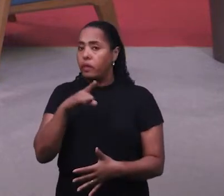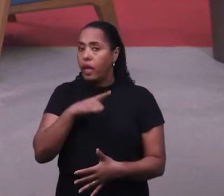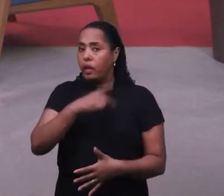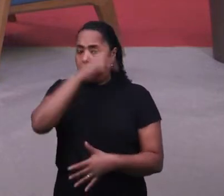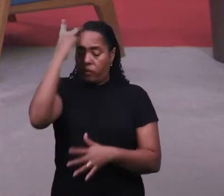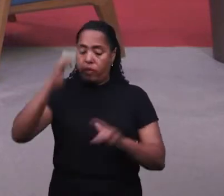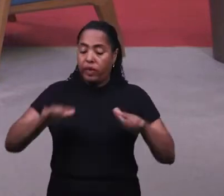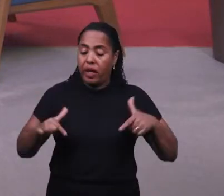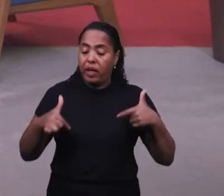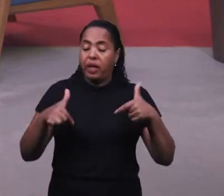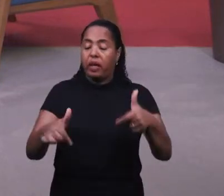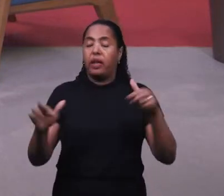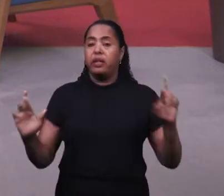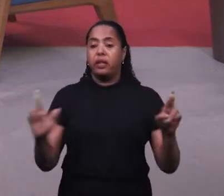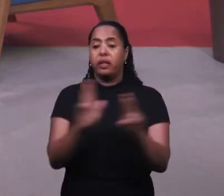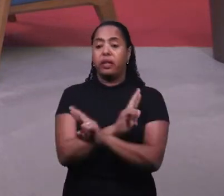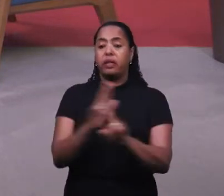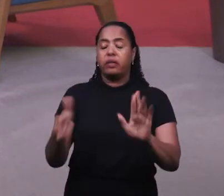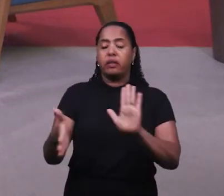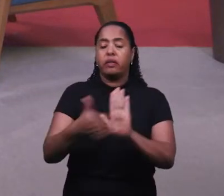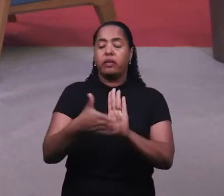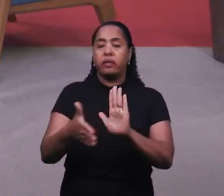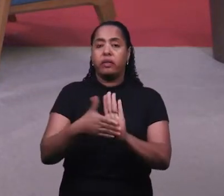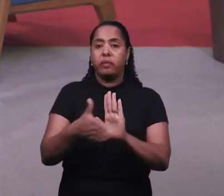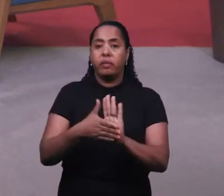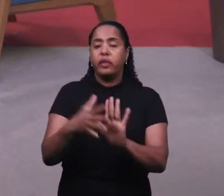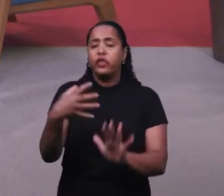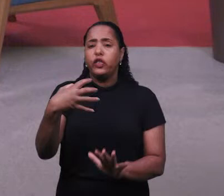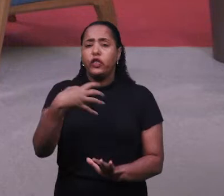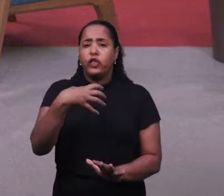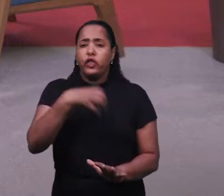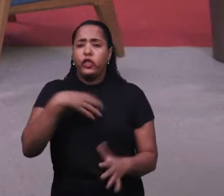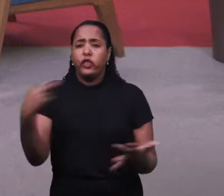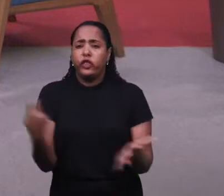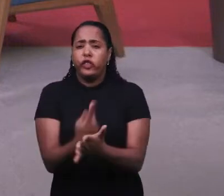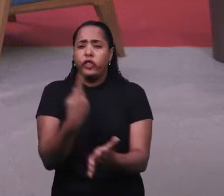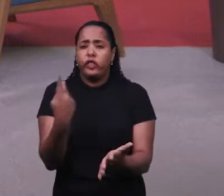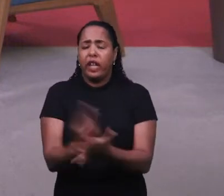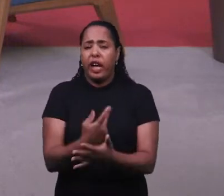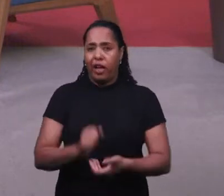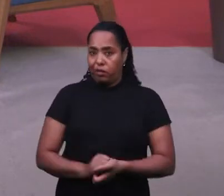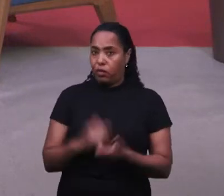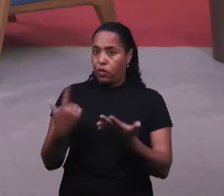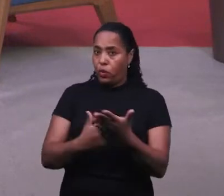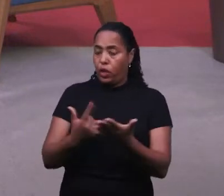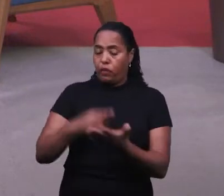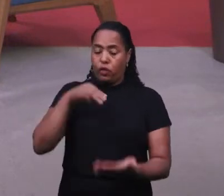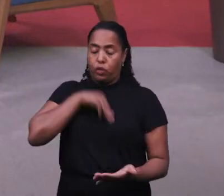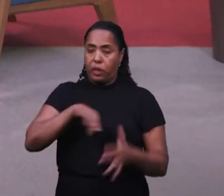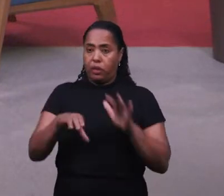pour ceux qui agissent par rapport à ce projet de manière